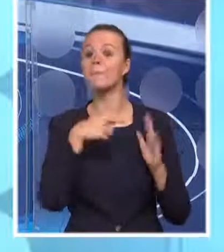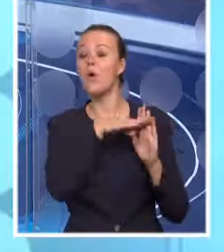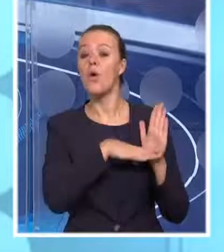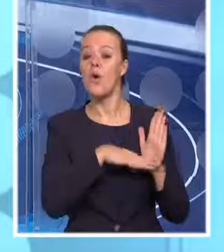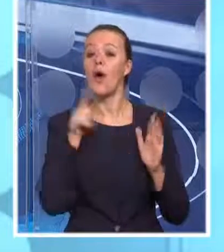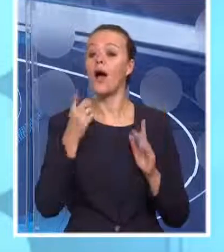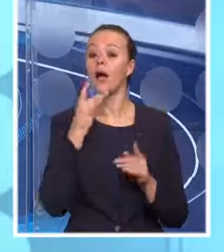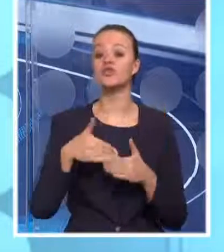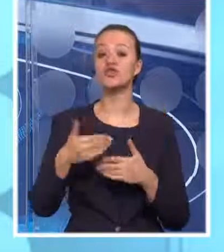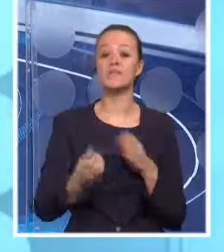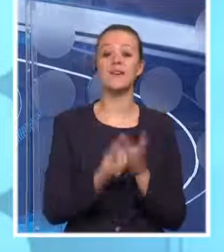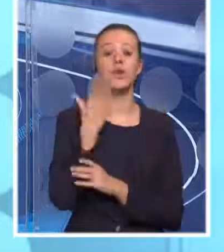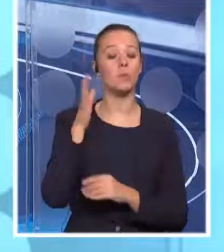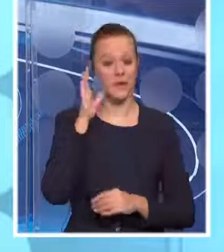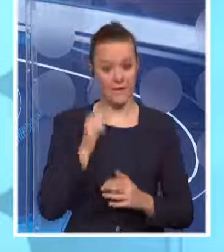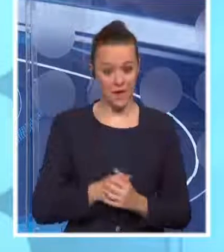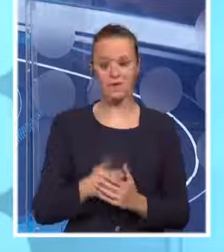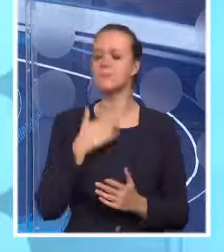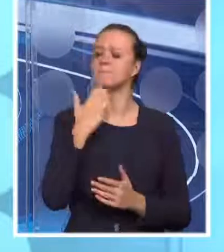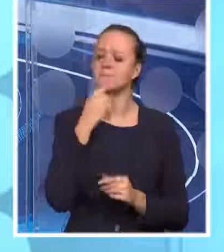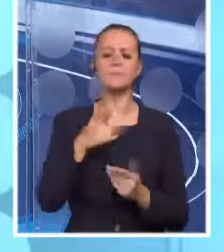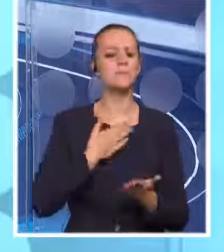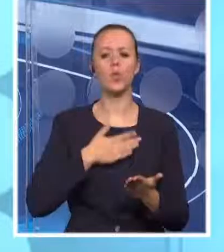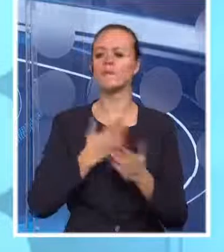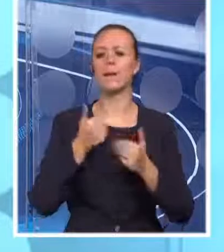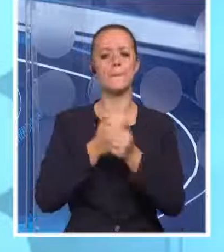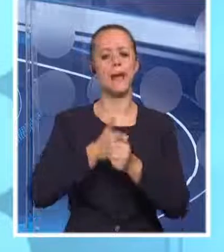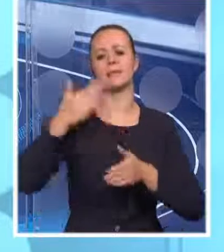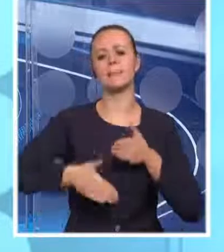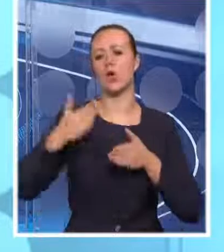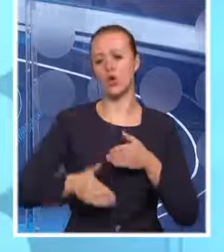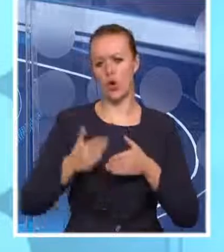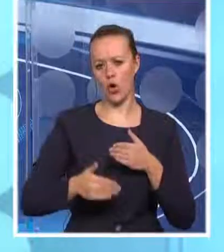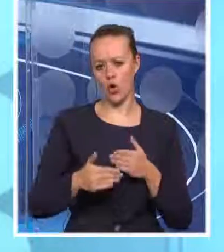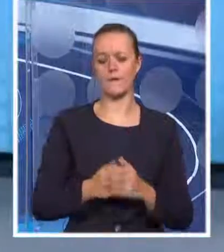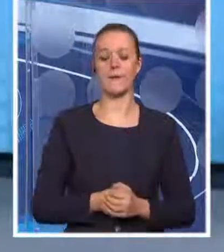i uvek ćemo biti tu gde treba da budemo u rokovima i na najvišem mjestu. Hvala što ste bili naš gost. Hvala vam.